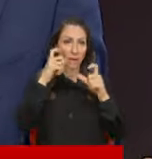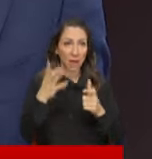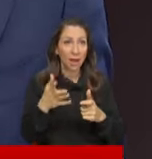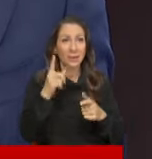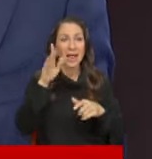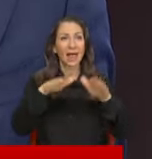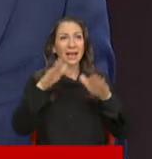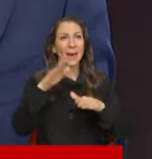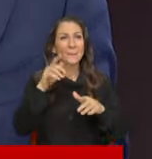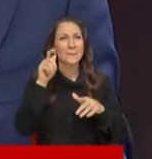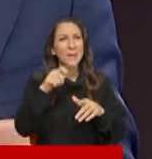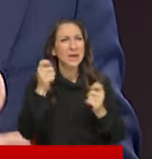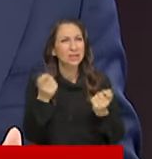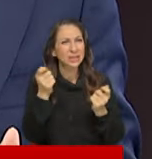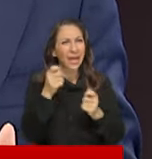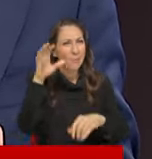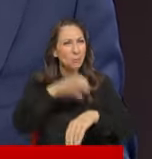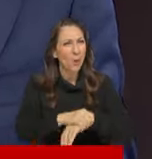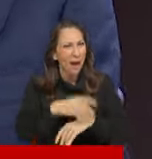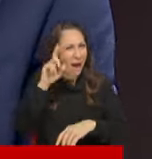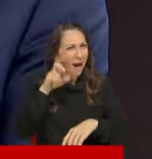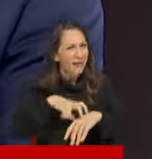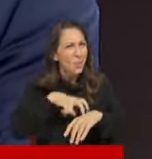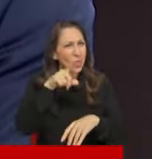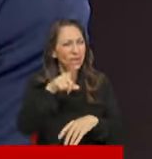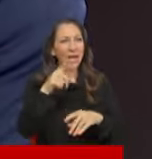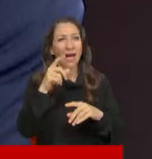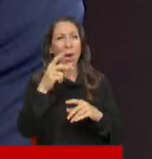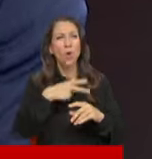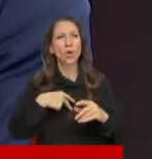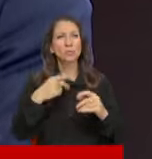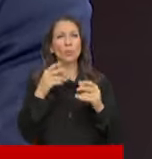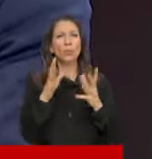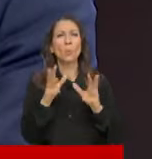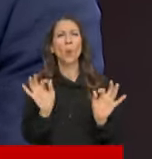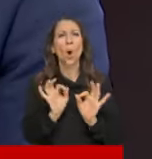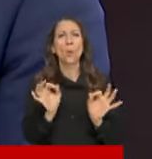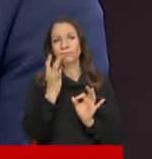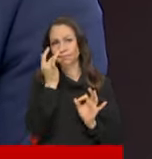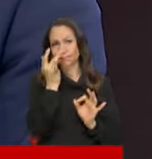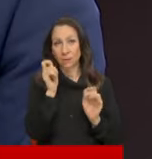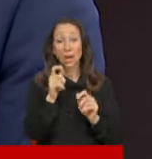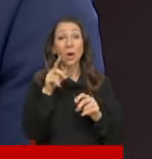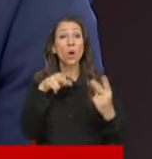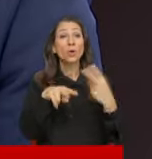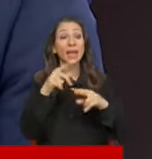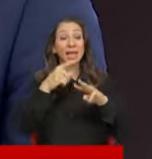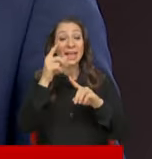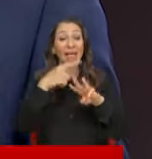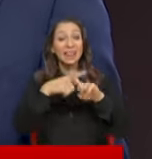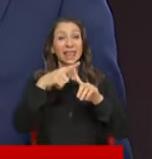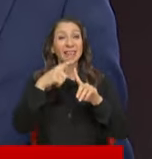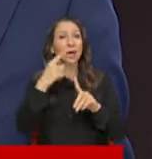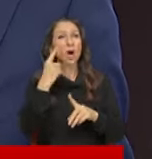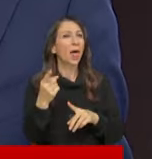Hani bir reklam filmi çekmeye çalıştılar ve yakalandılar hatırı biliyorsunuz yytt arıza yapmış gibi özellikle ulaşım üzerinden iyt üzerinden